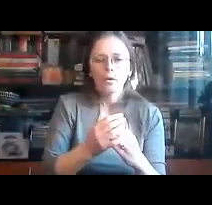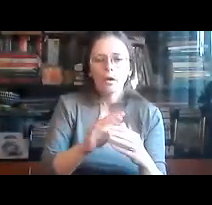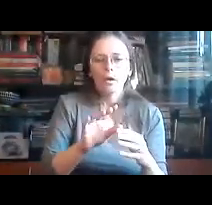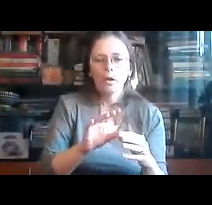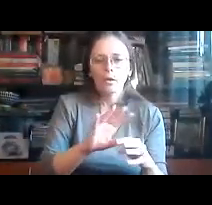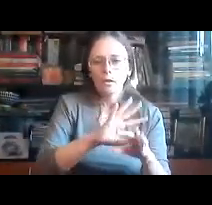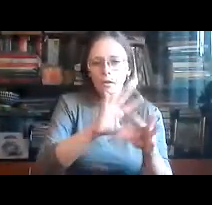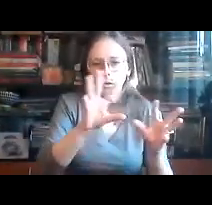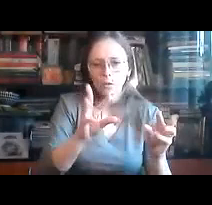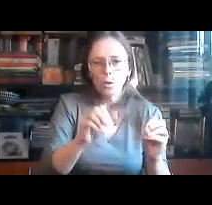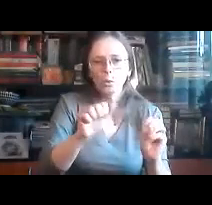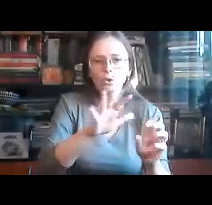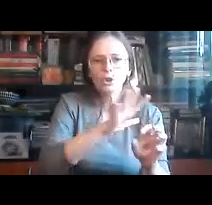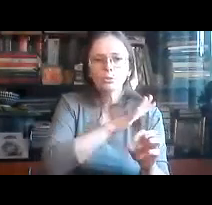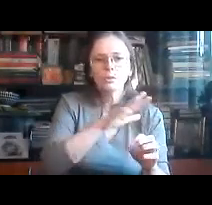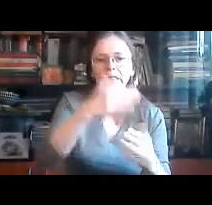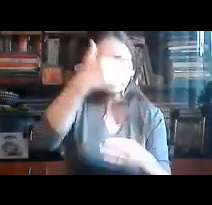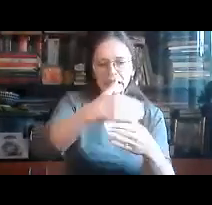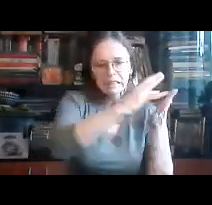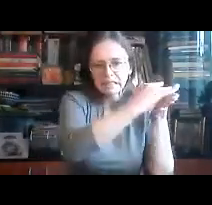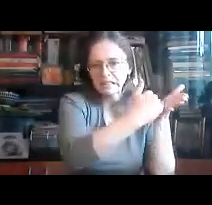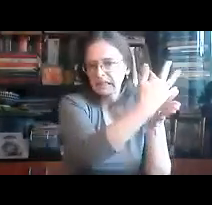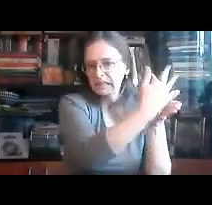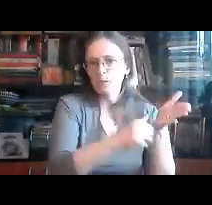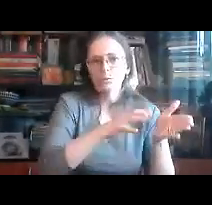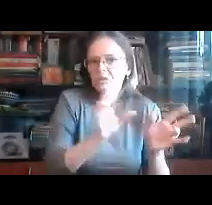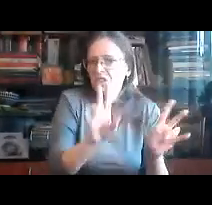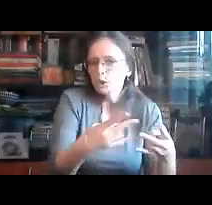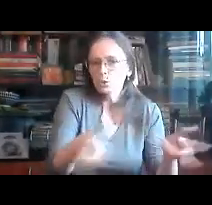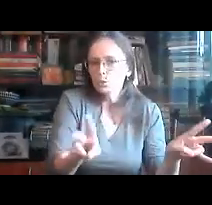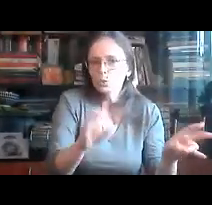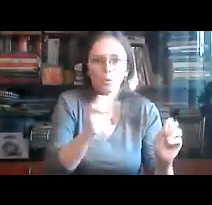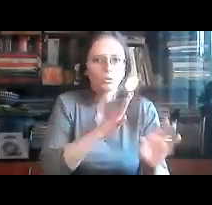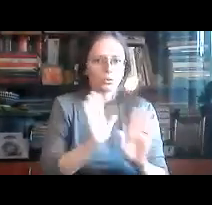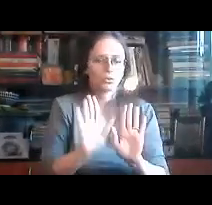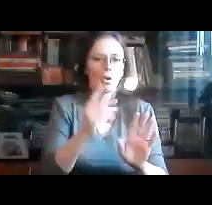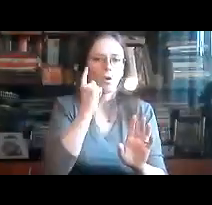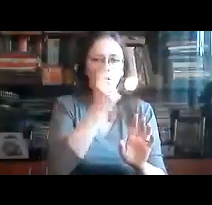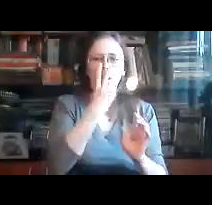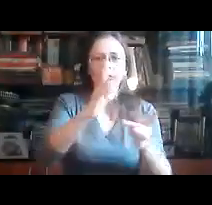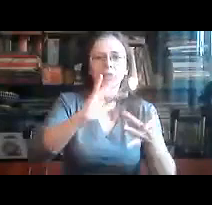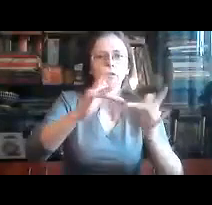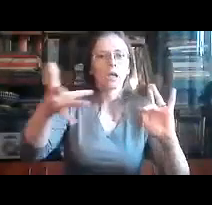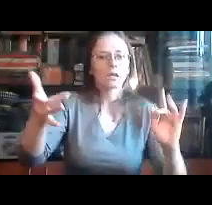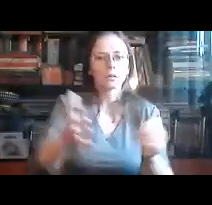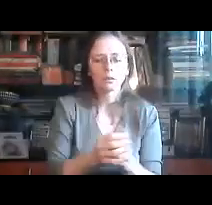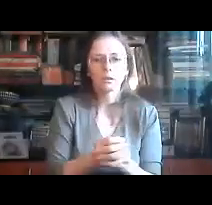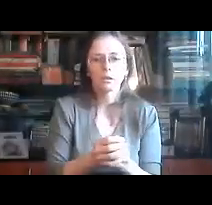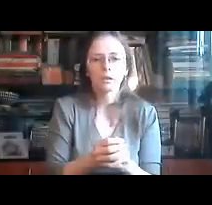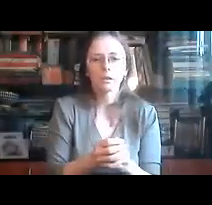быть его не быть, где будет только исключительно, да, создается некая как бы информация,